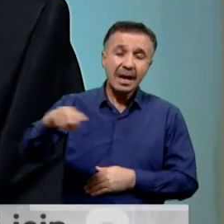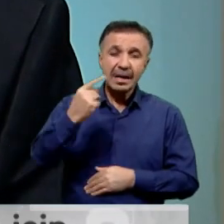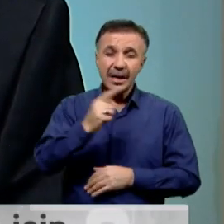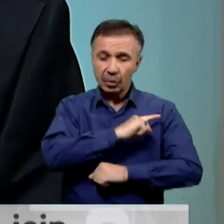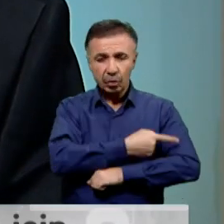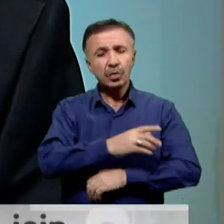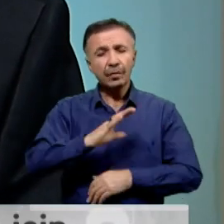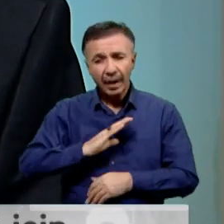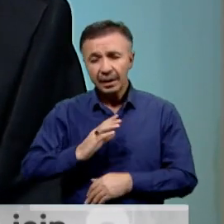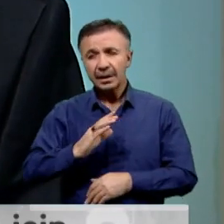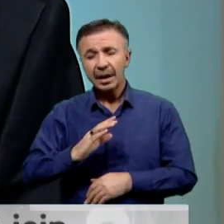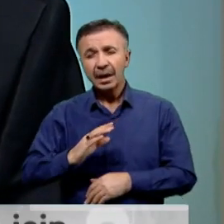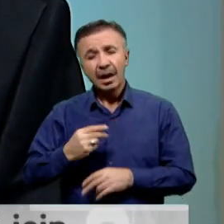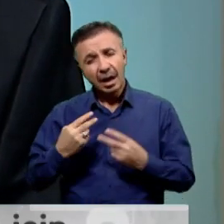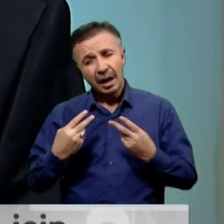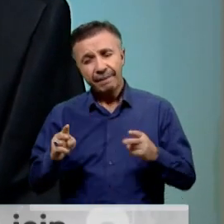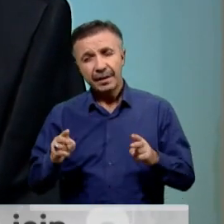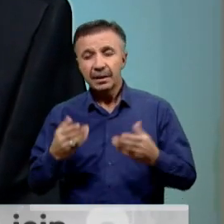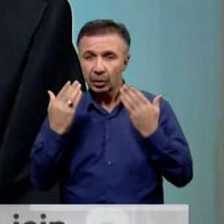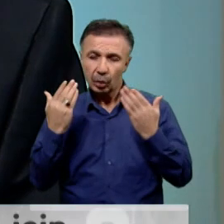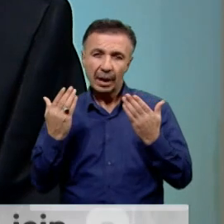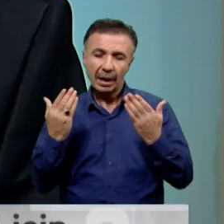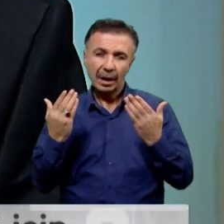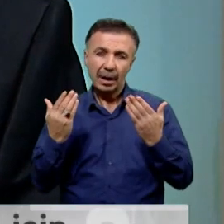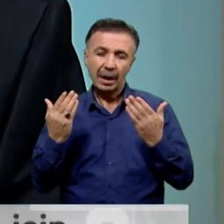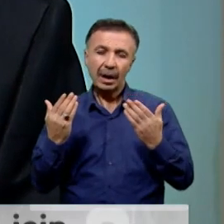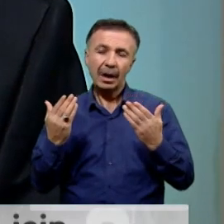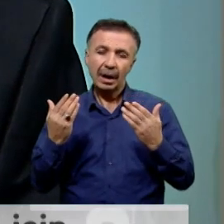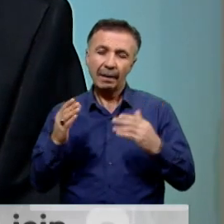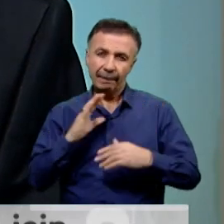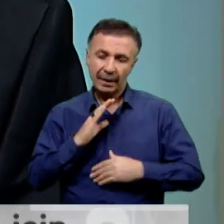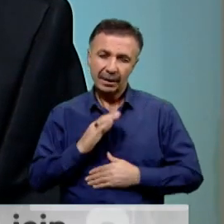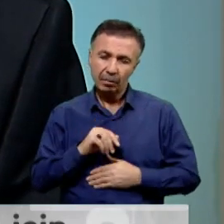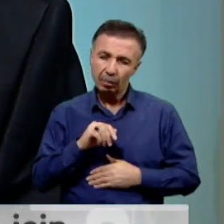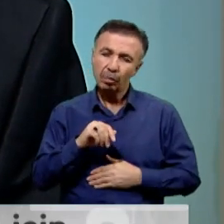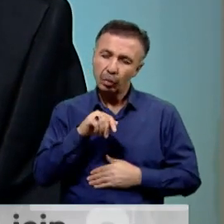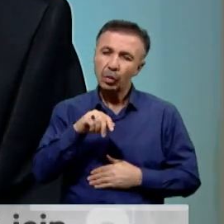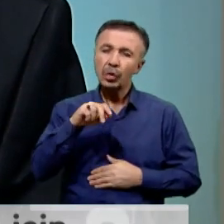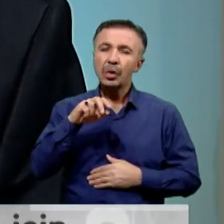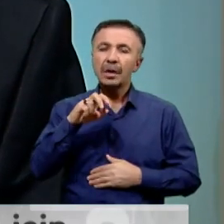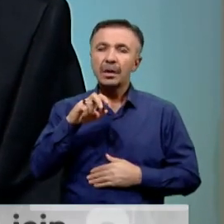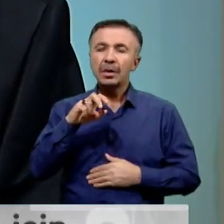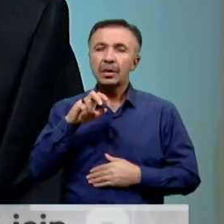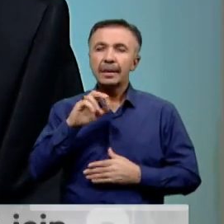tarzında bir niyazı var. Bunu da yapalım. Bu 97. ayet-i kerimede,